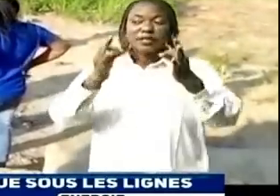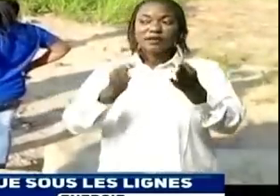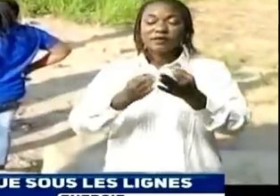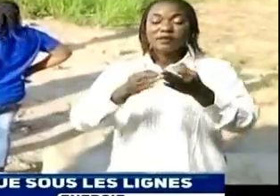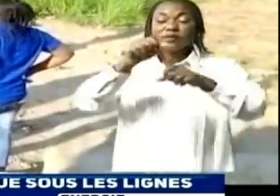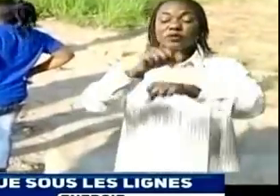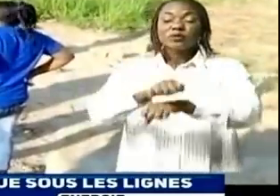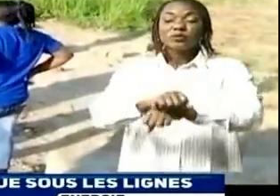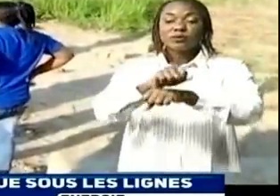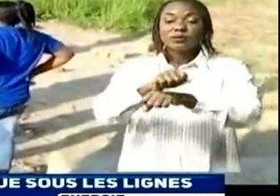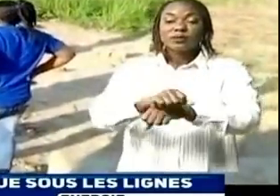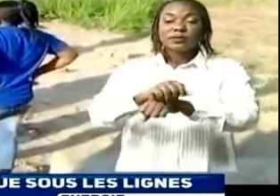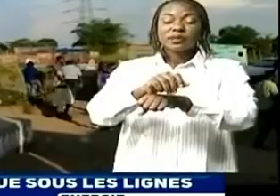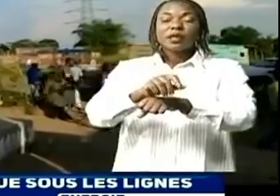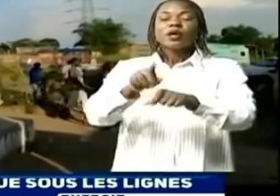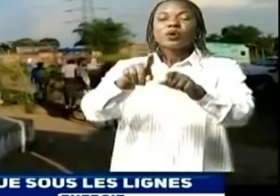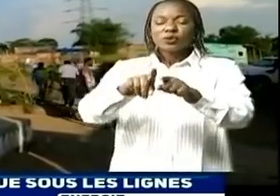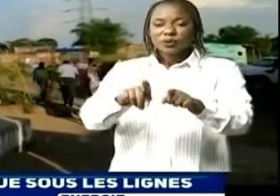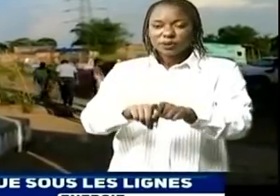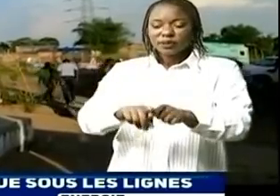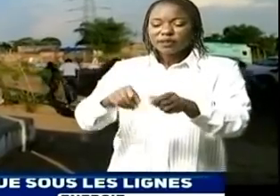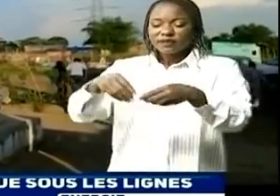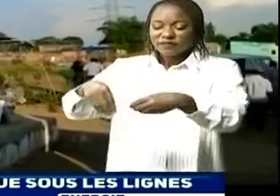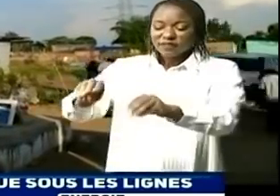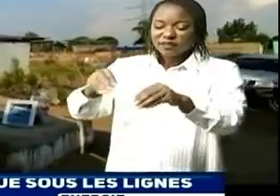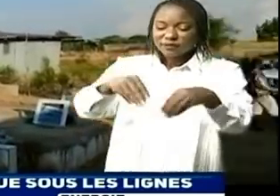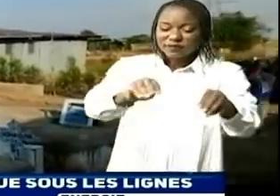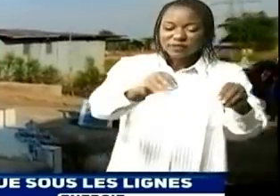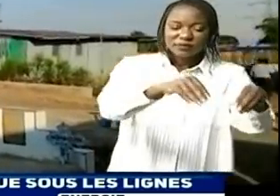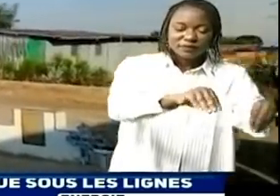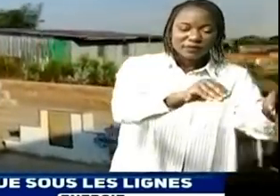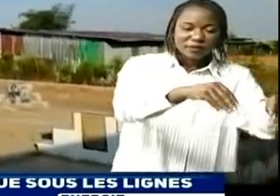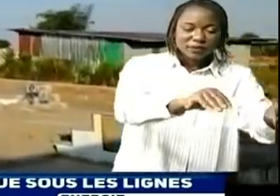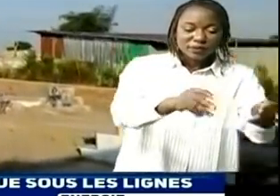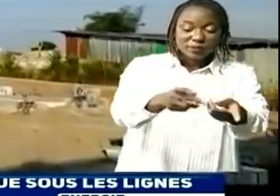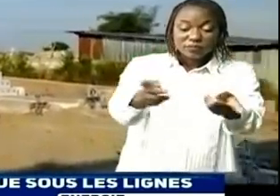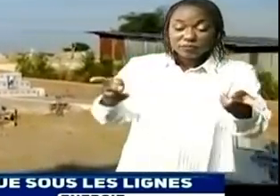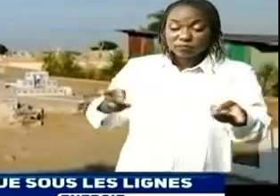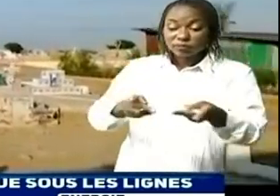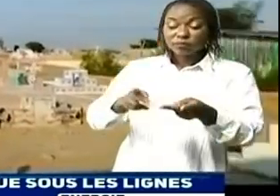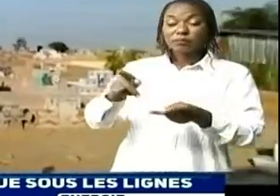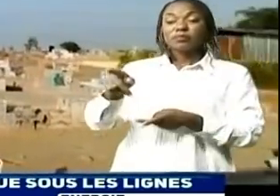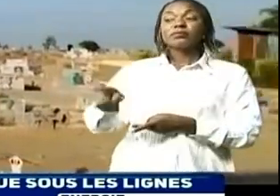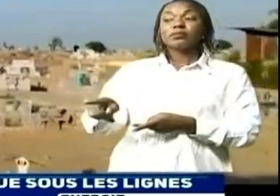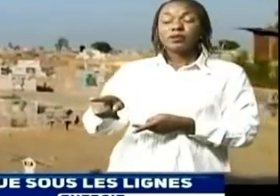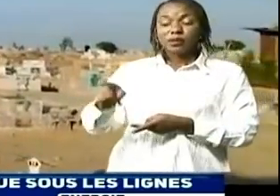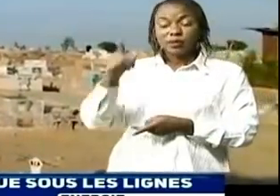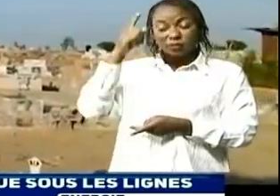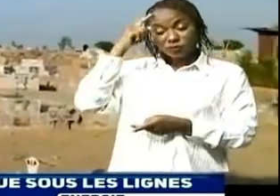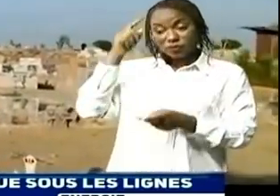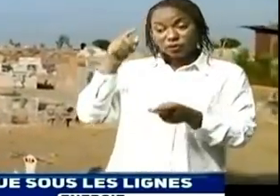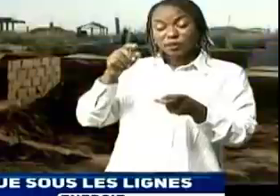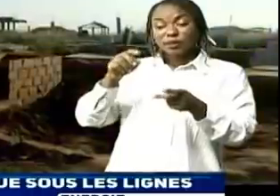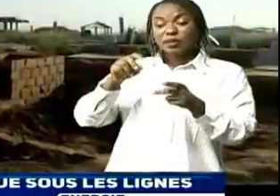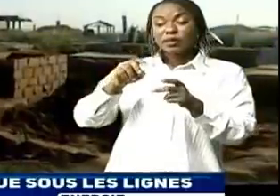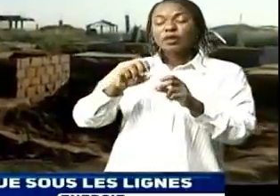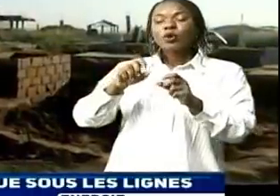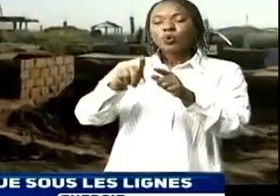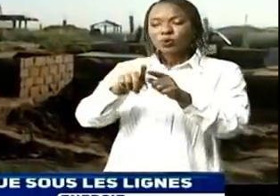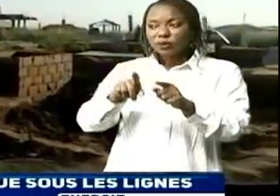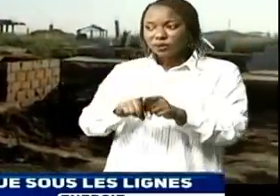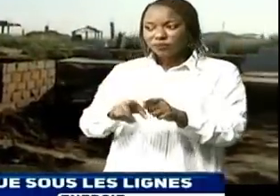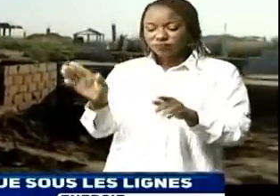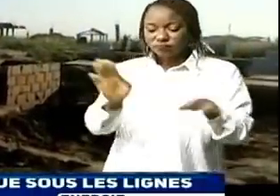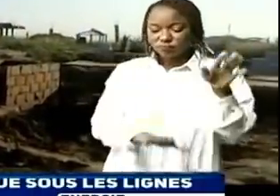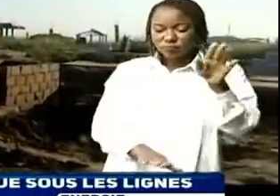coutumière Kingantoko a procédé à la vente illicite de cet espace à des tierces personnes. Les cimetières sépulcres